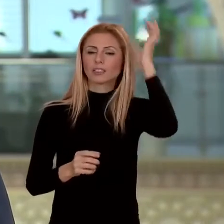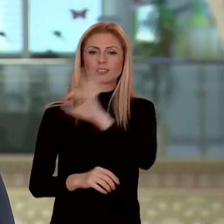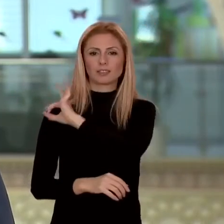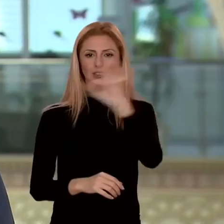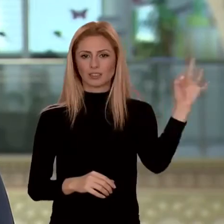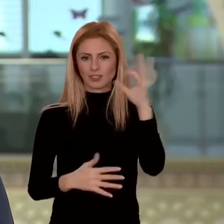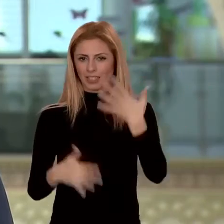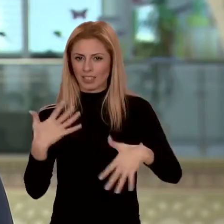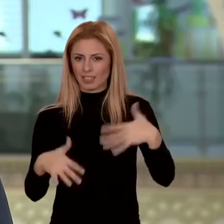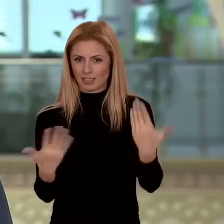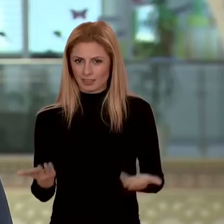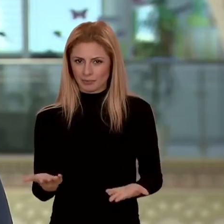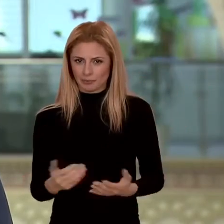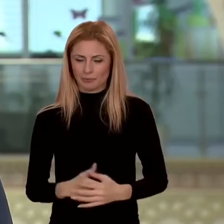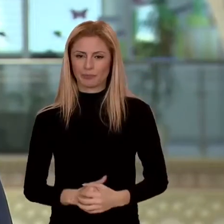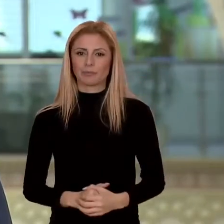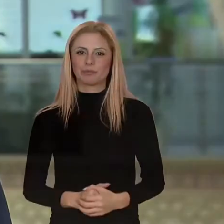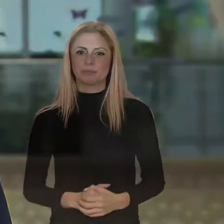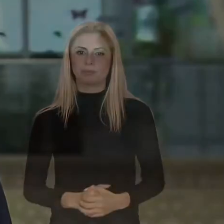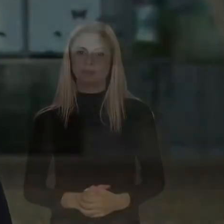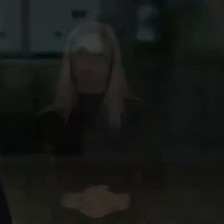Bağcılar'da sıfır engel.